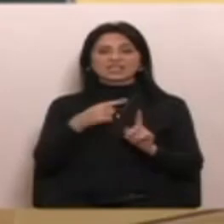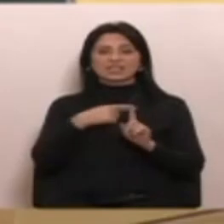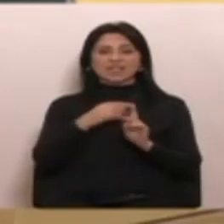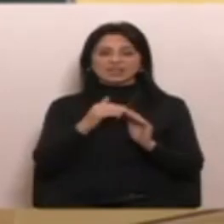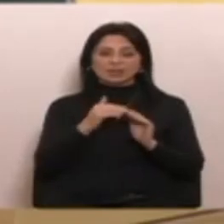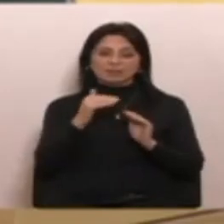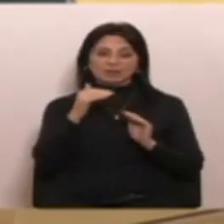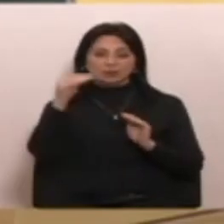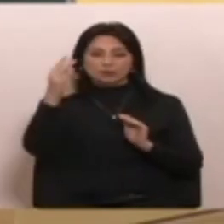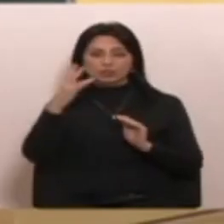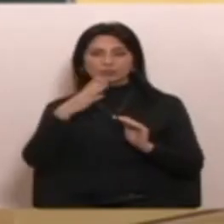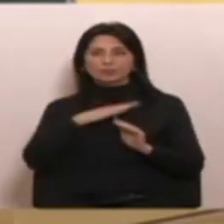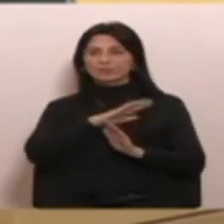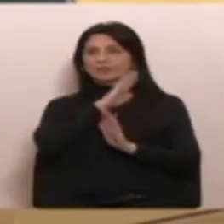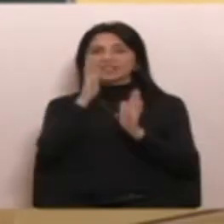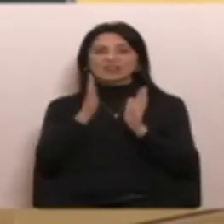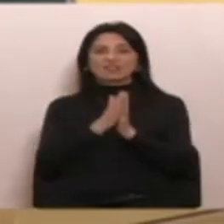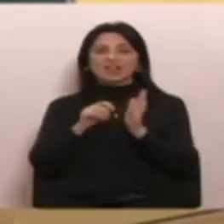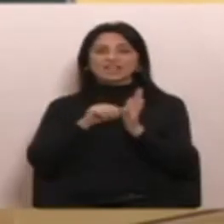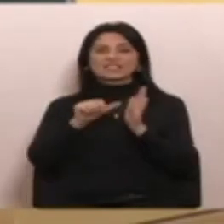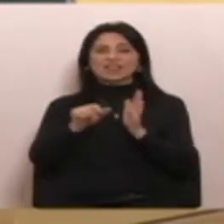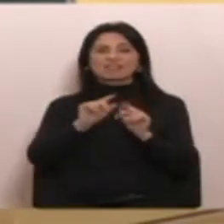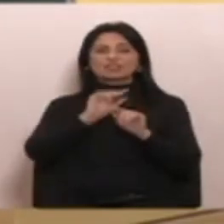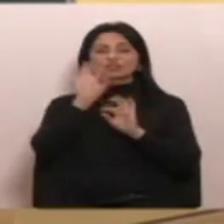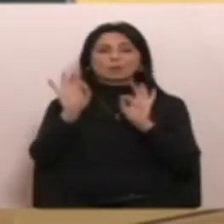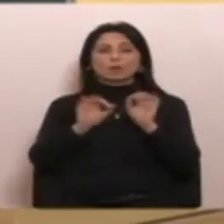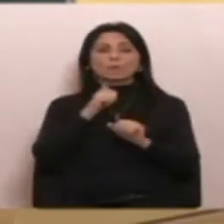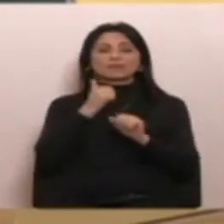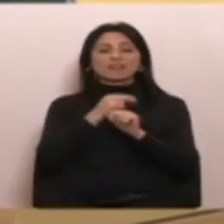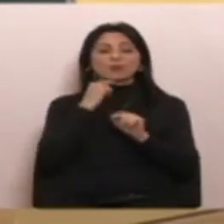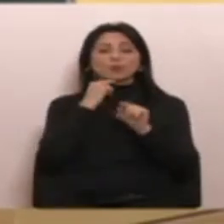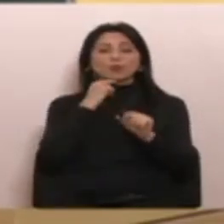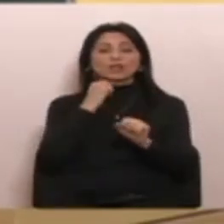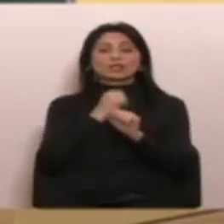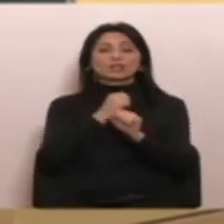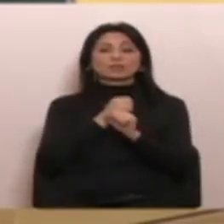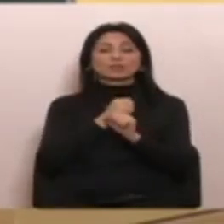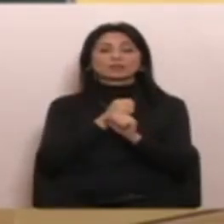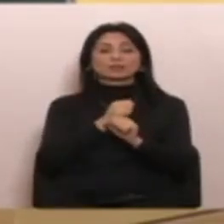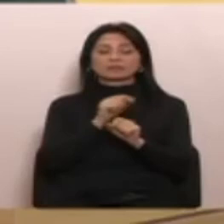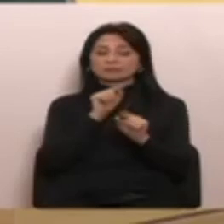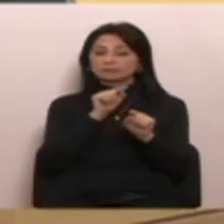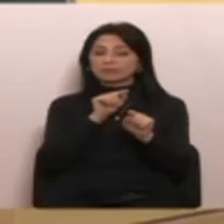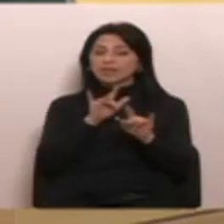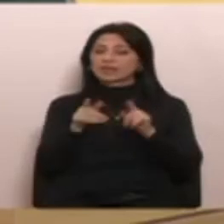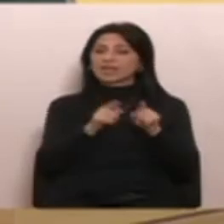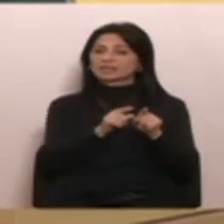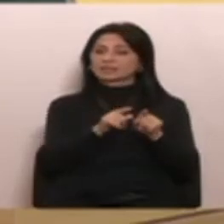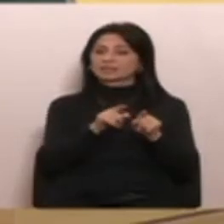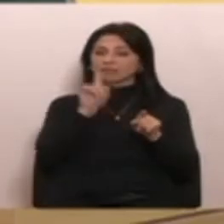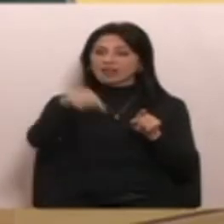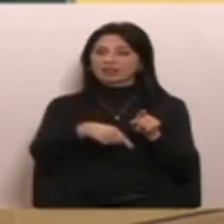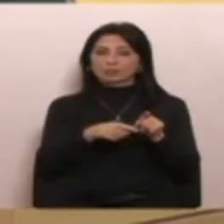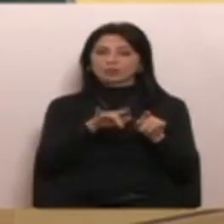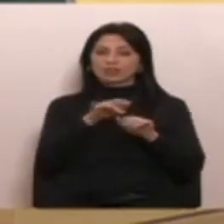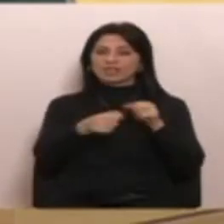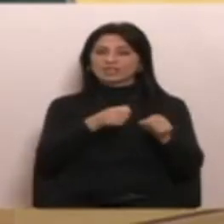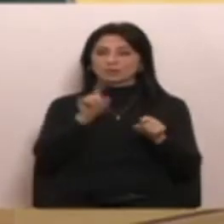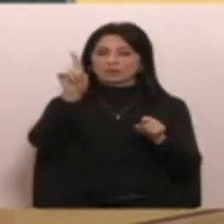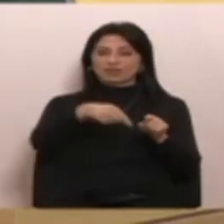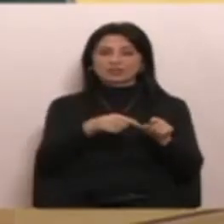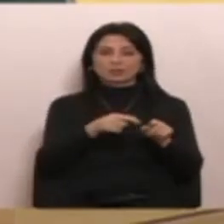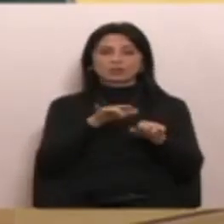ტენდენციის. ყველა საინვესტიციო პროექტში მთავარ აქცენტს ვაკეთებთ და გავაკეთებთ დასაქმების ვალდებულებებზე. ყველა